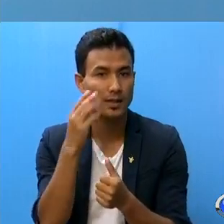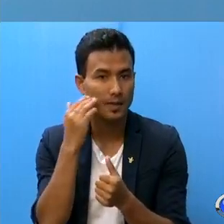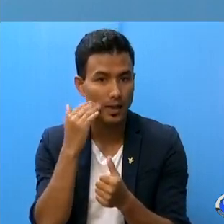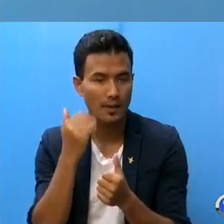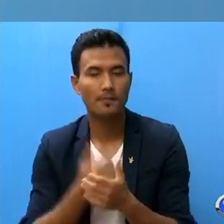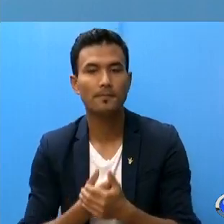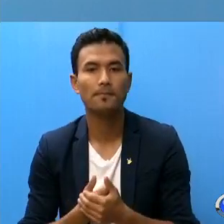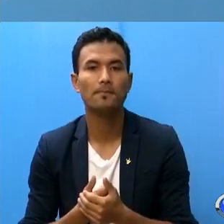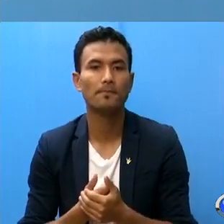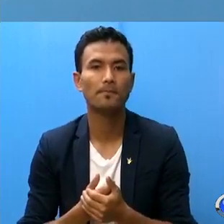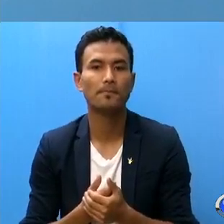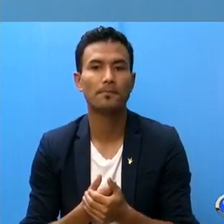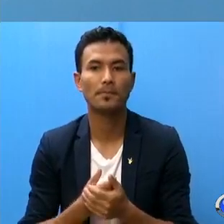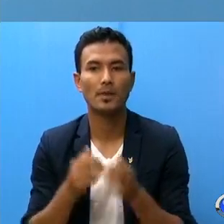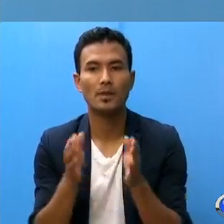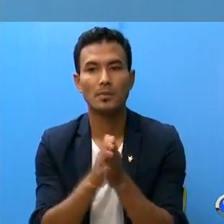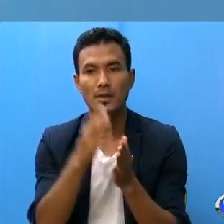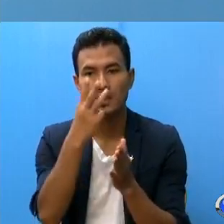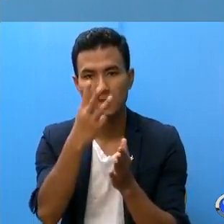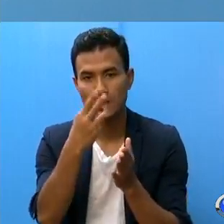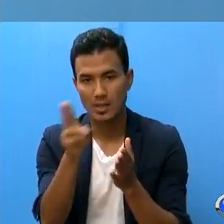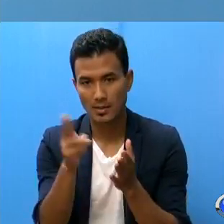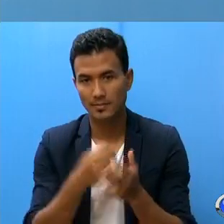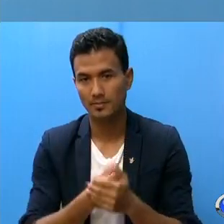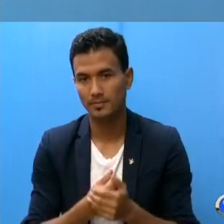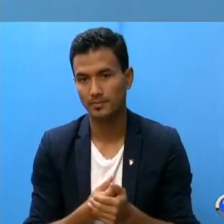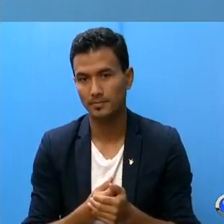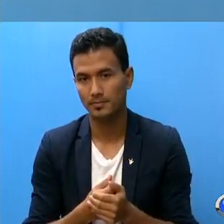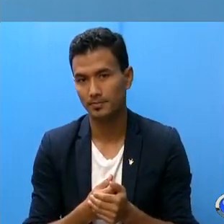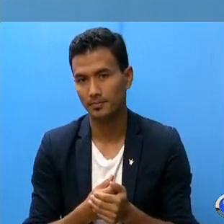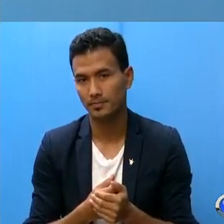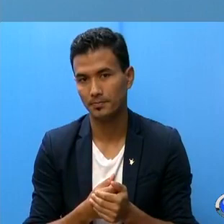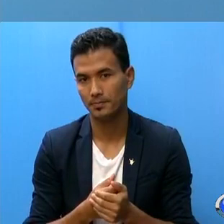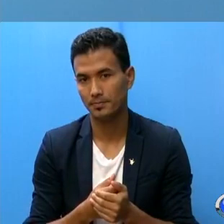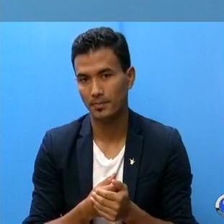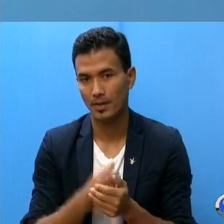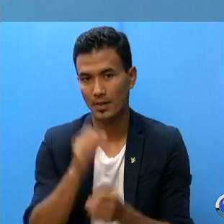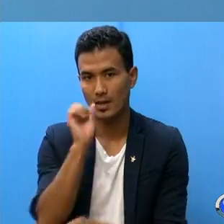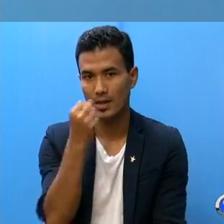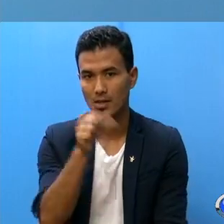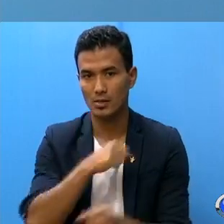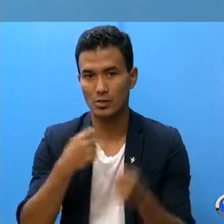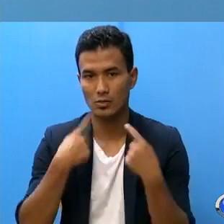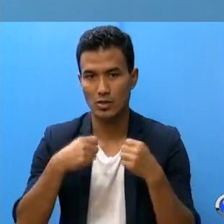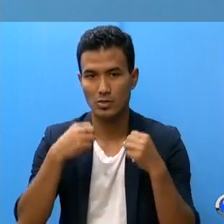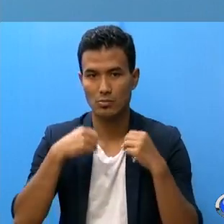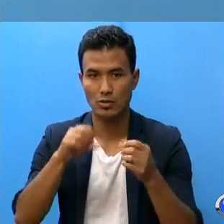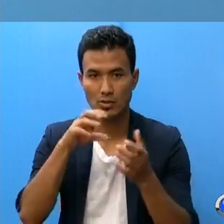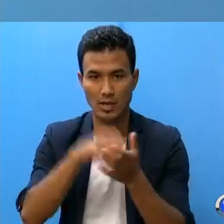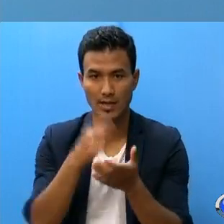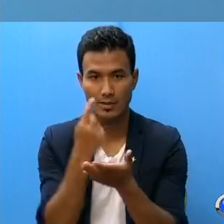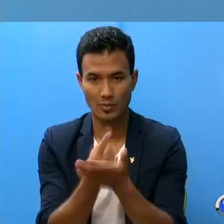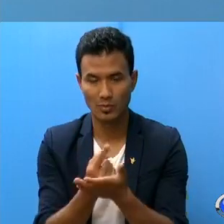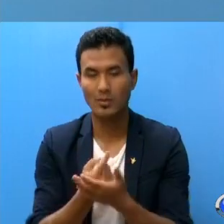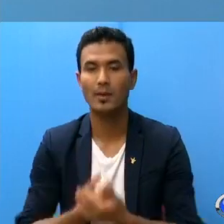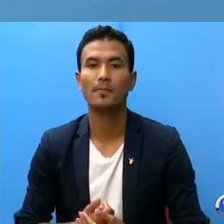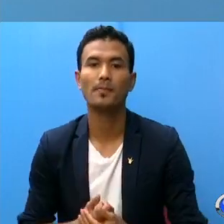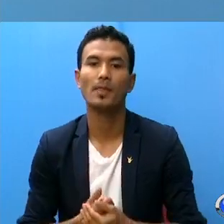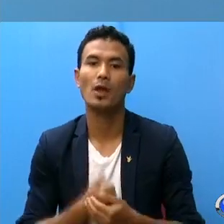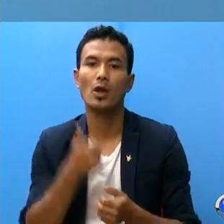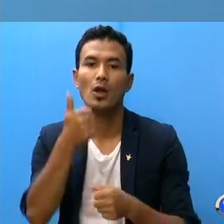महिला गरी तीन जना राष्टिय जनस्वास्त पर्योक्षाला का फंडो मा